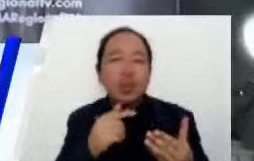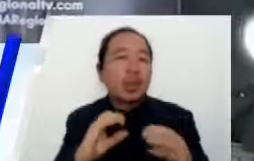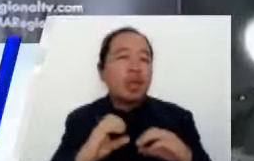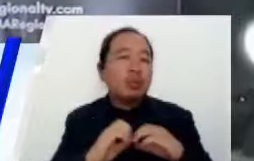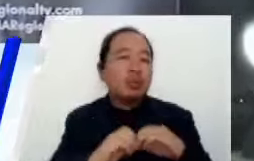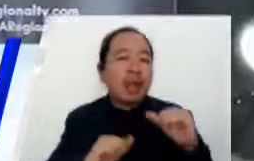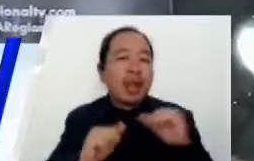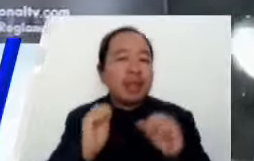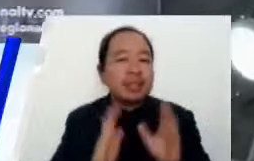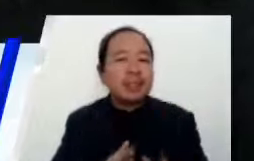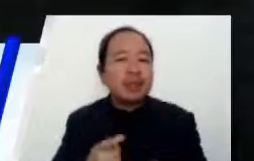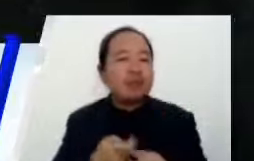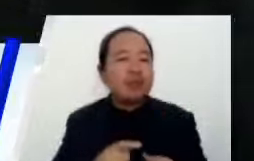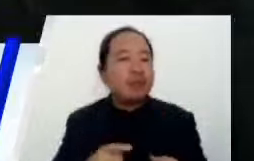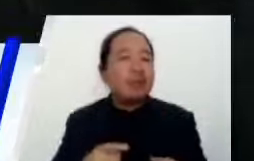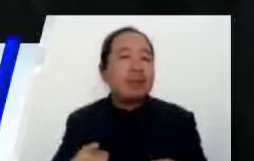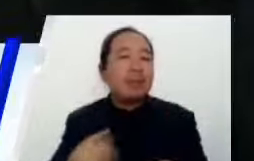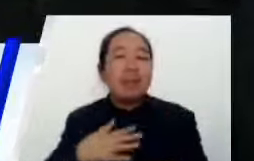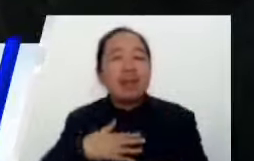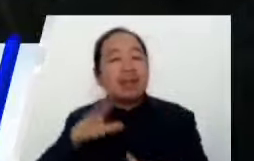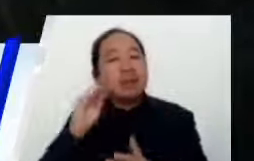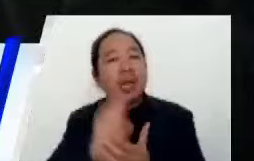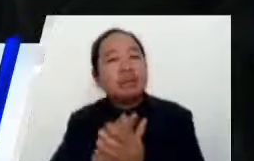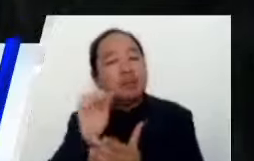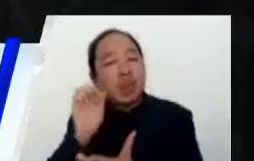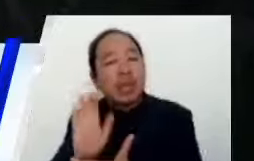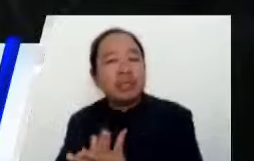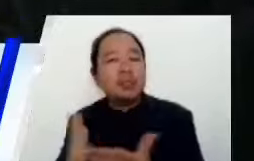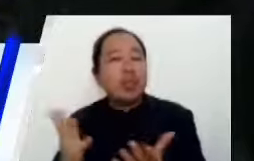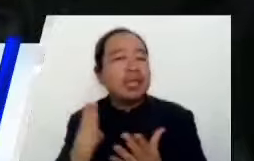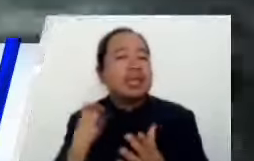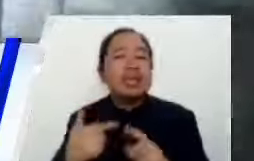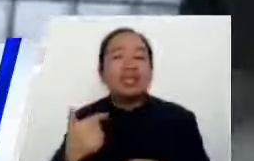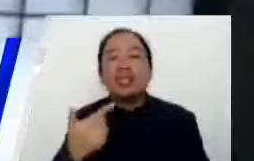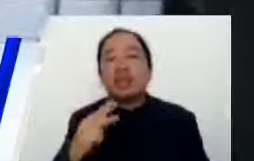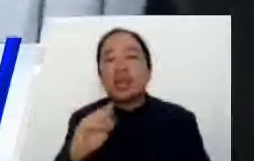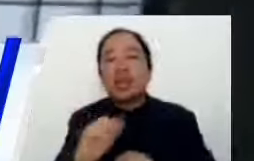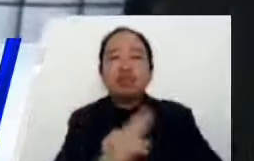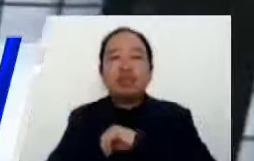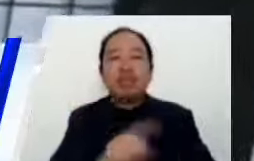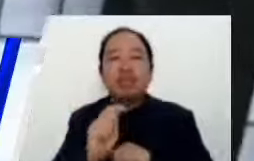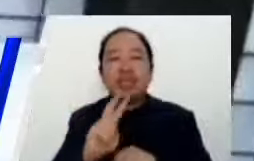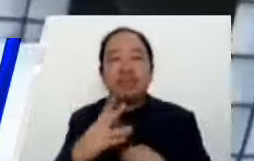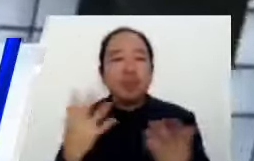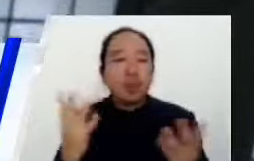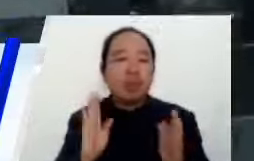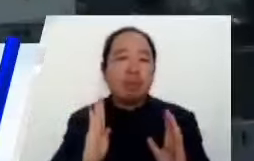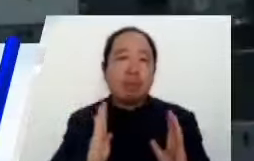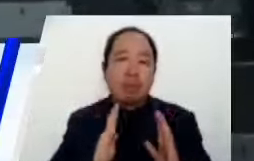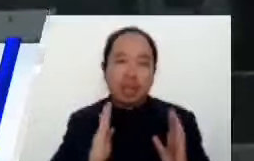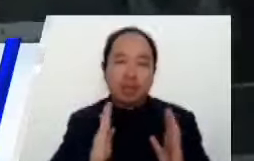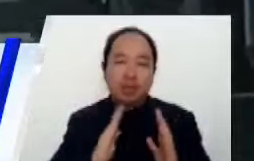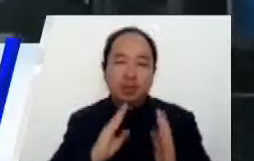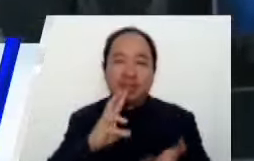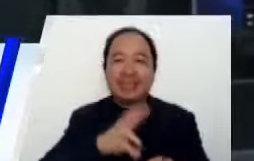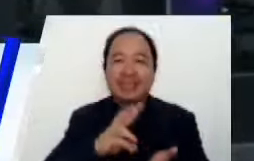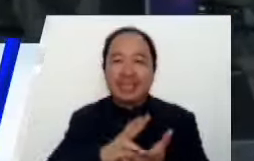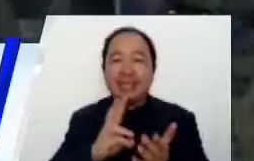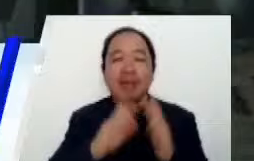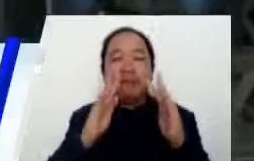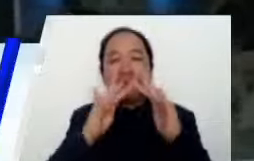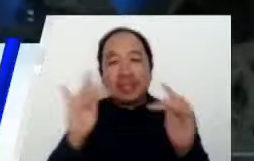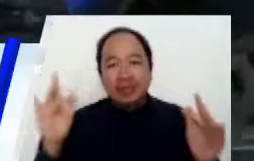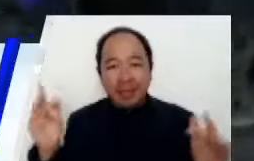na Asawa ng Asawa Ko sa GMA Regional TV Kapuso Fiesta sa Panagbanga Festival sa Baguio City. Bigay todo si Kapuso